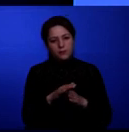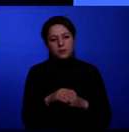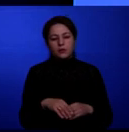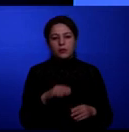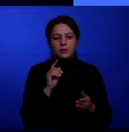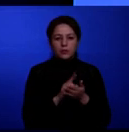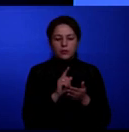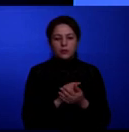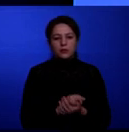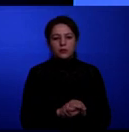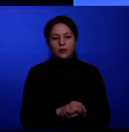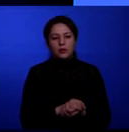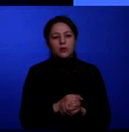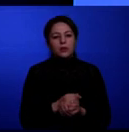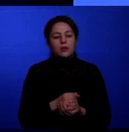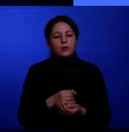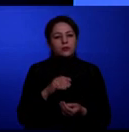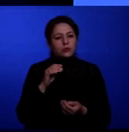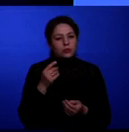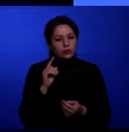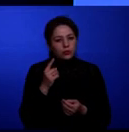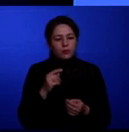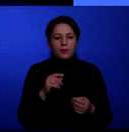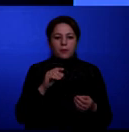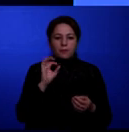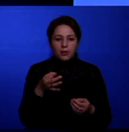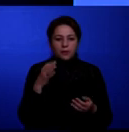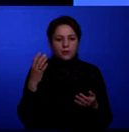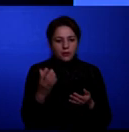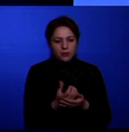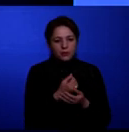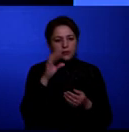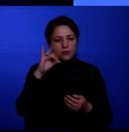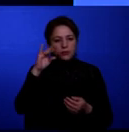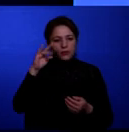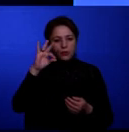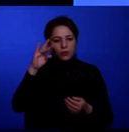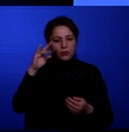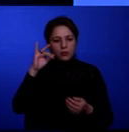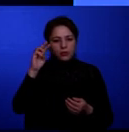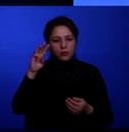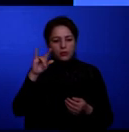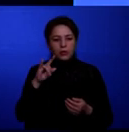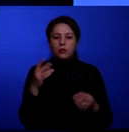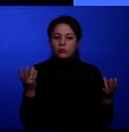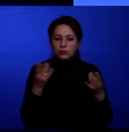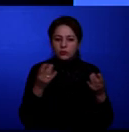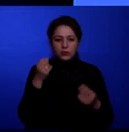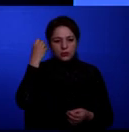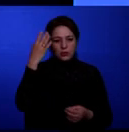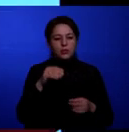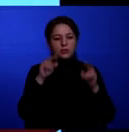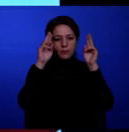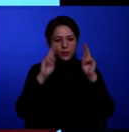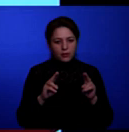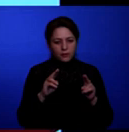так для того чтобы правильно подобрать синонимы для этого нужно пользоваться правилами эти правила называются